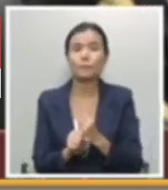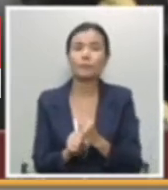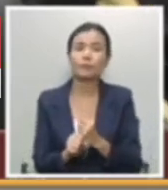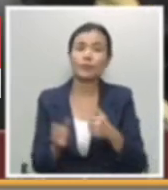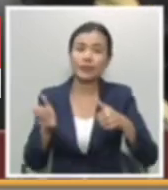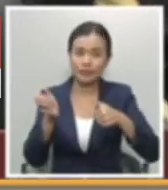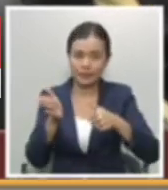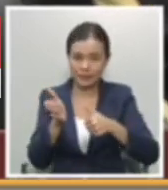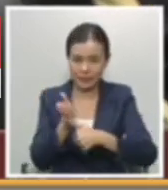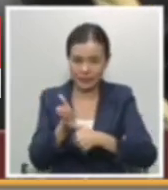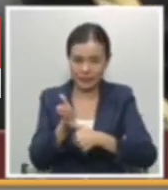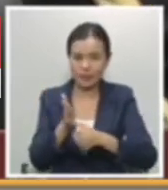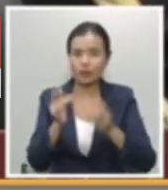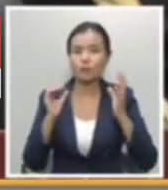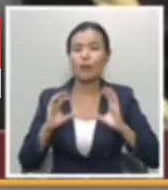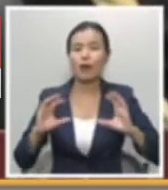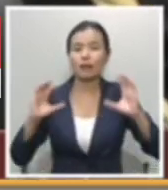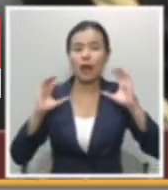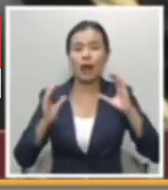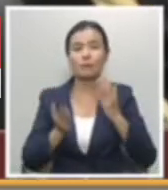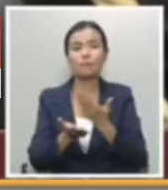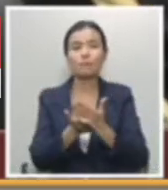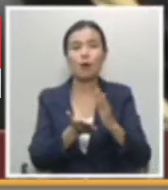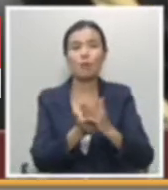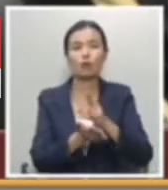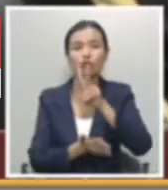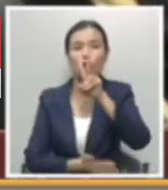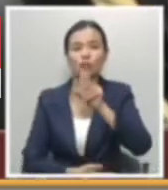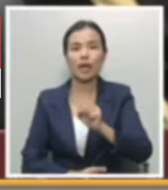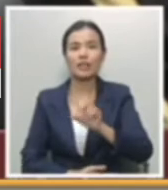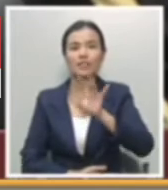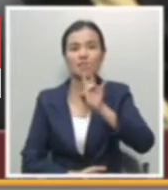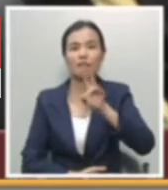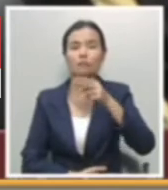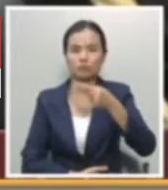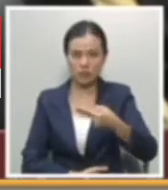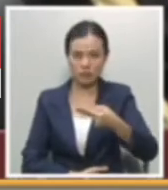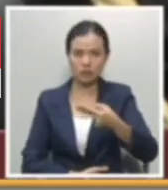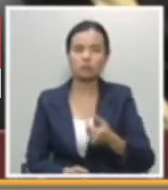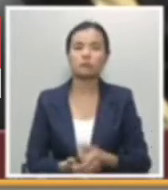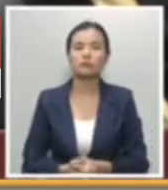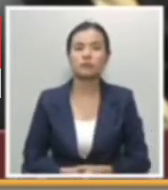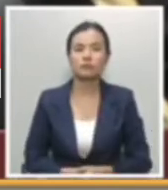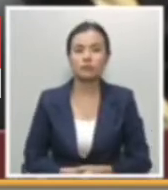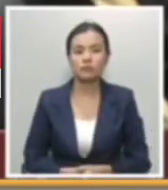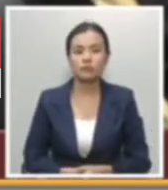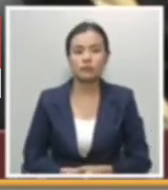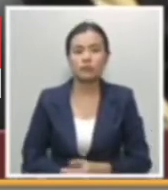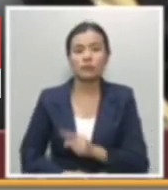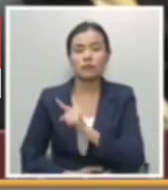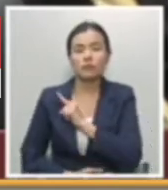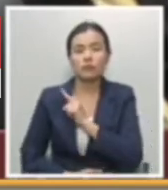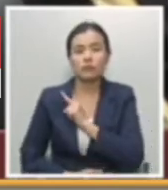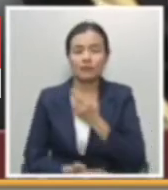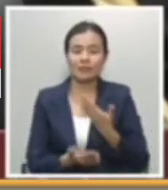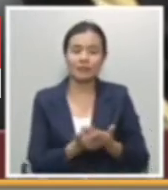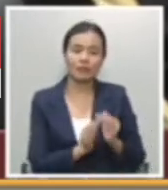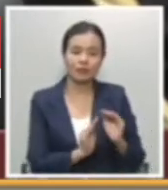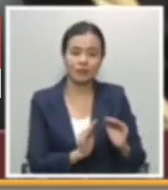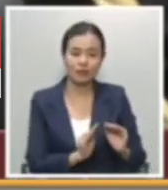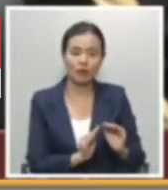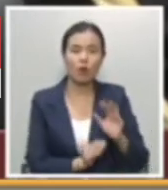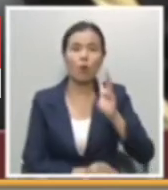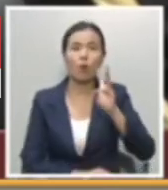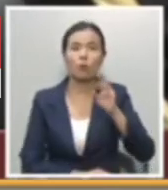ะฮะภาครัฐถ้าเสีย 270,000 เข้าไปแล้วนะฮะชดใช้เงินคงคลังอีก 60,000 กว่าล้